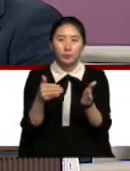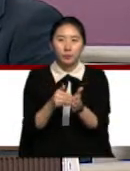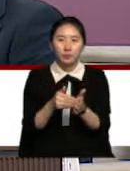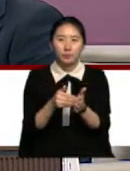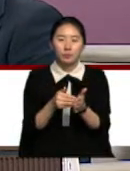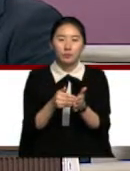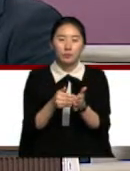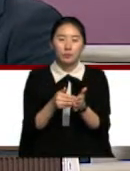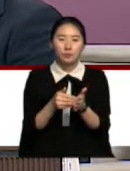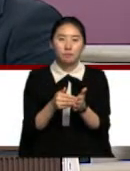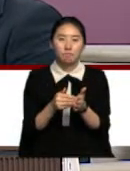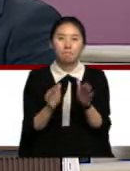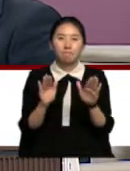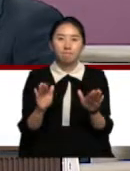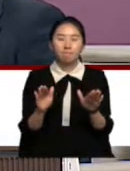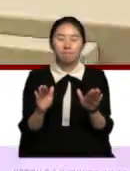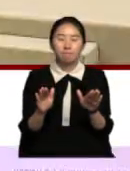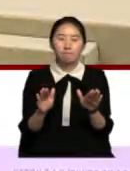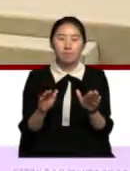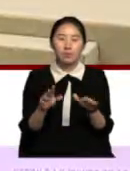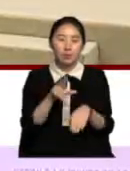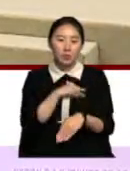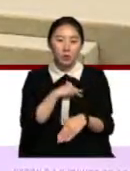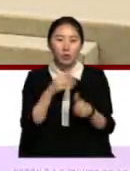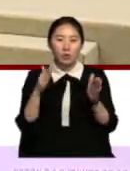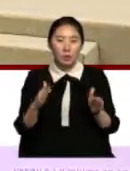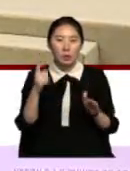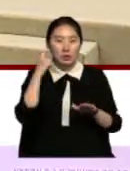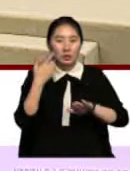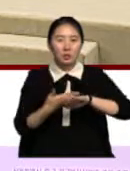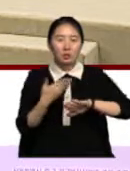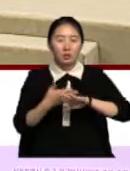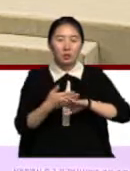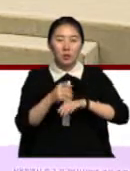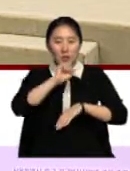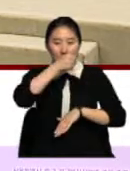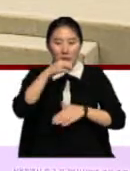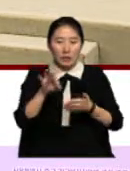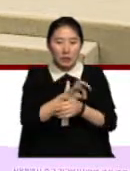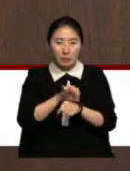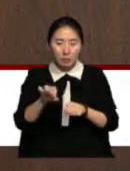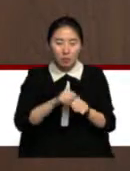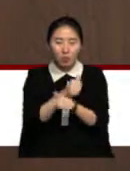통과했습니다. 한편 이번 회기에서는 의원들 간 이견에 따른 예결특위